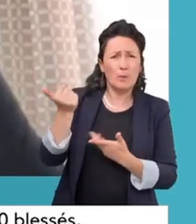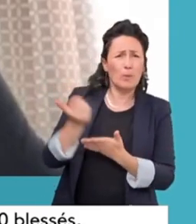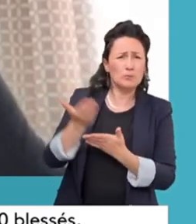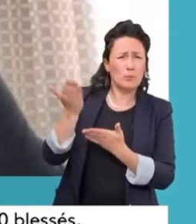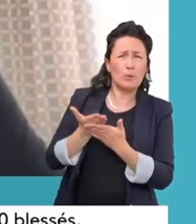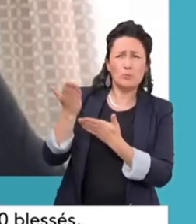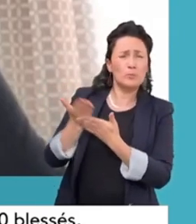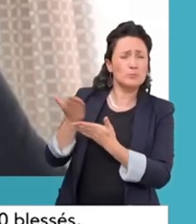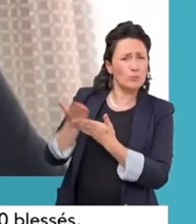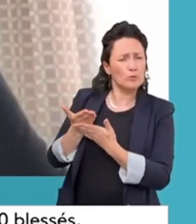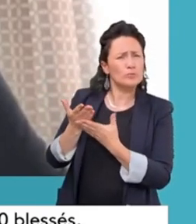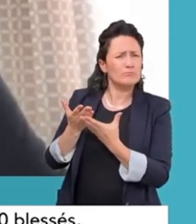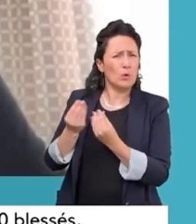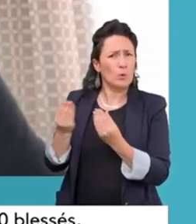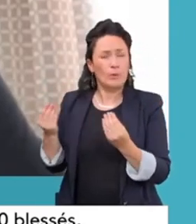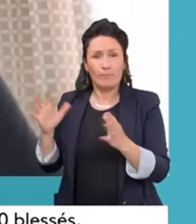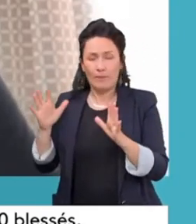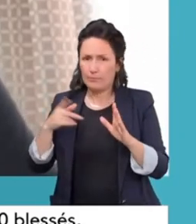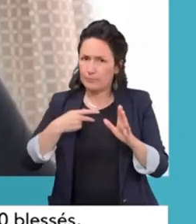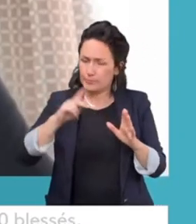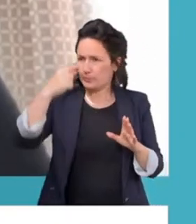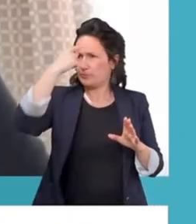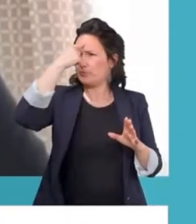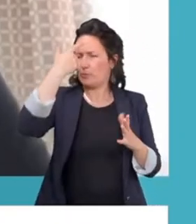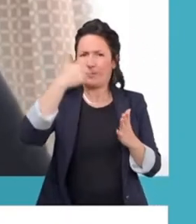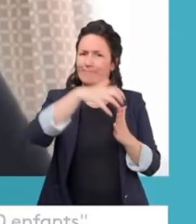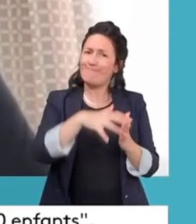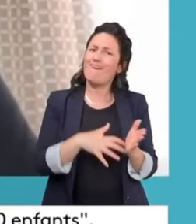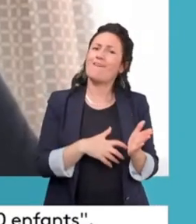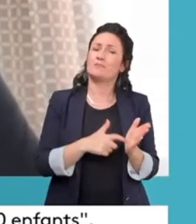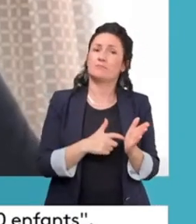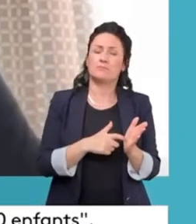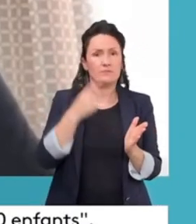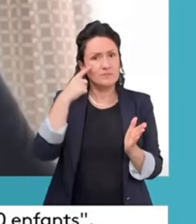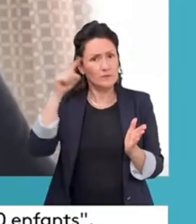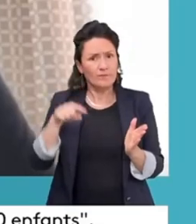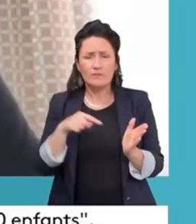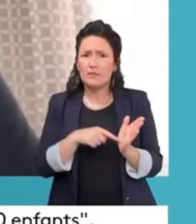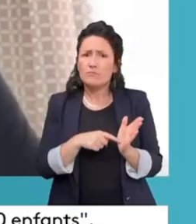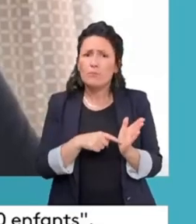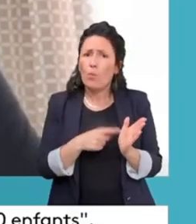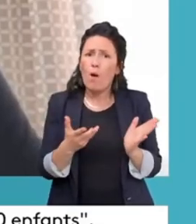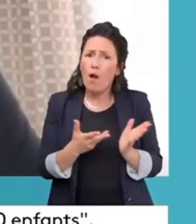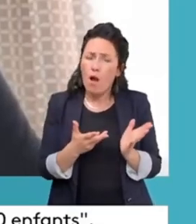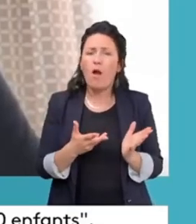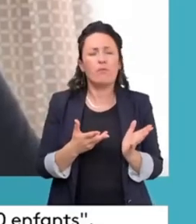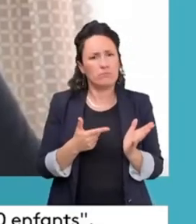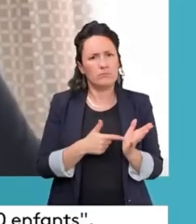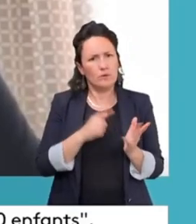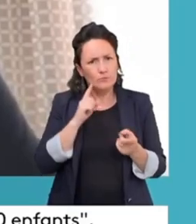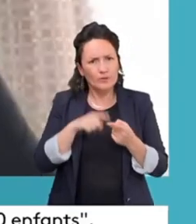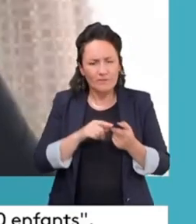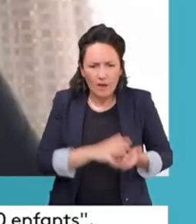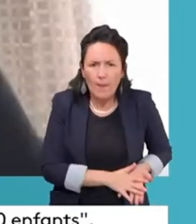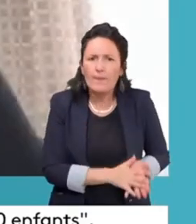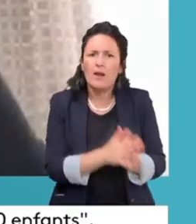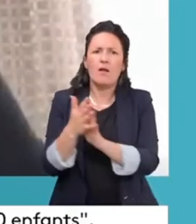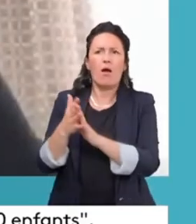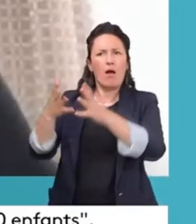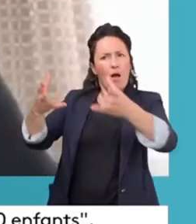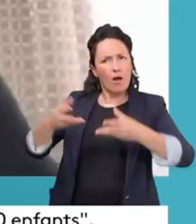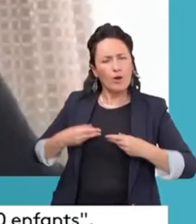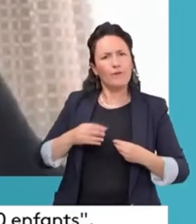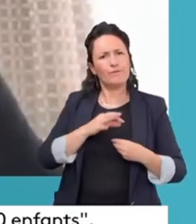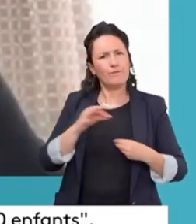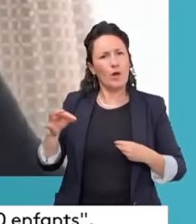texte, revenons-en à la philosophie initiale qui est un texte équilibré pour améliorer notre système d'accueil et être